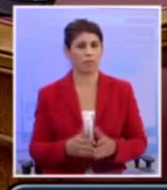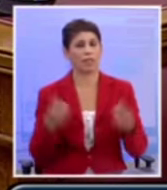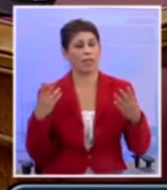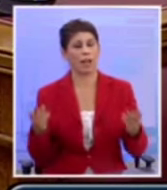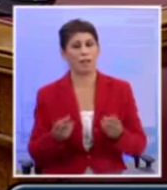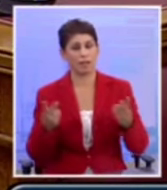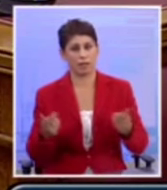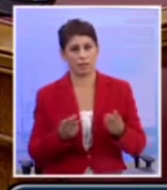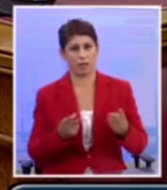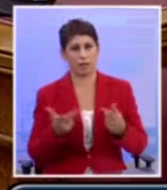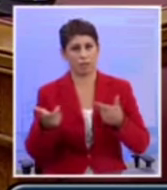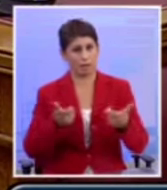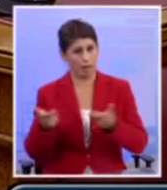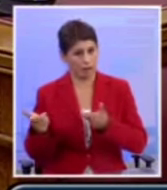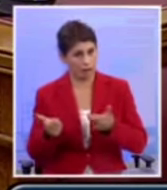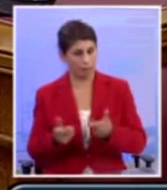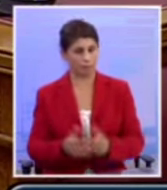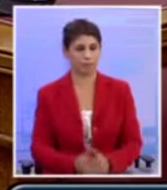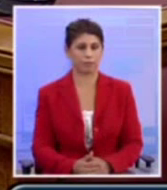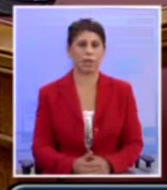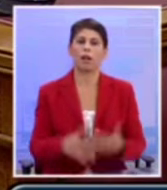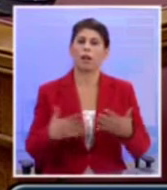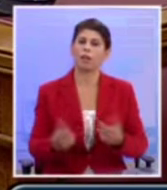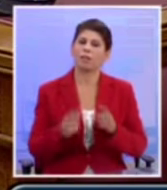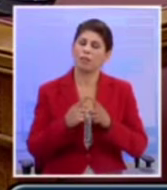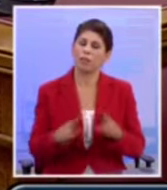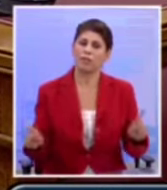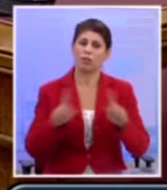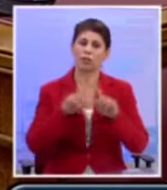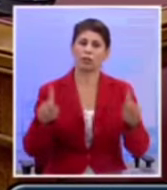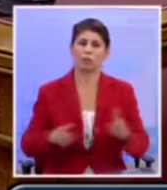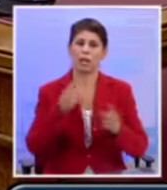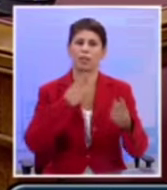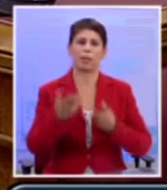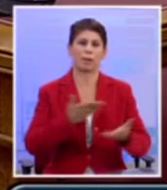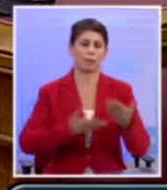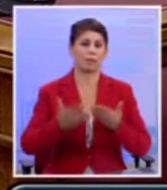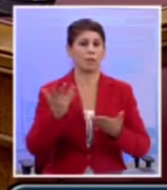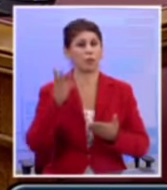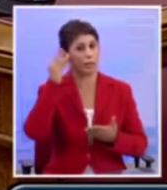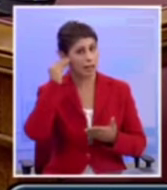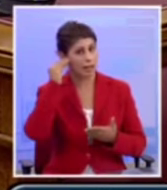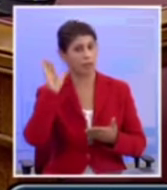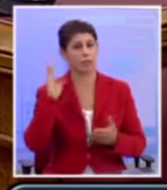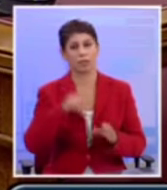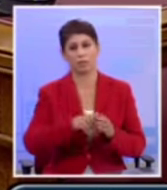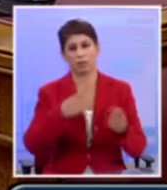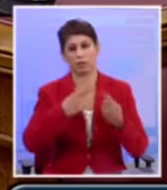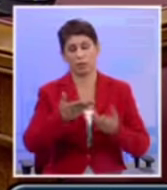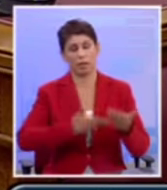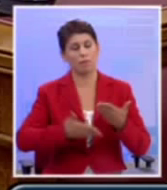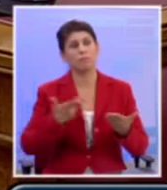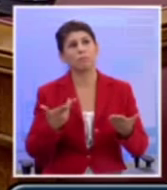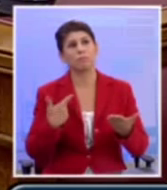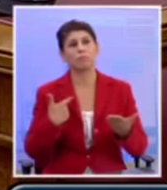ελαφρυνθούν, θα ελαφρυνθεί από τα δάνεια αυτά και θα είναι τελείως διαφορετικό το πλαίσιο της διαπραγμάτευσης. Από ό,τι αντιλαμβάνομαι, δεν συμμετέχουν στη διαπραγμάτευση,